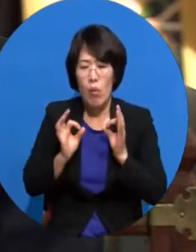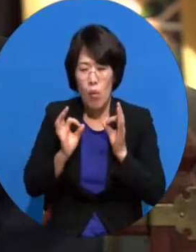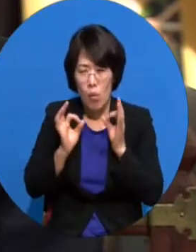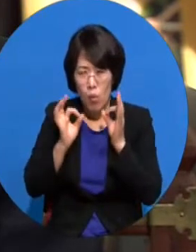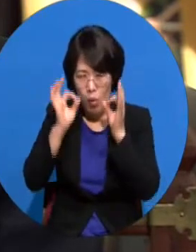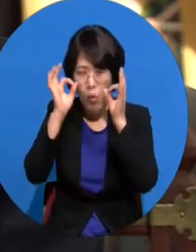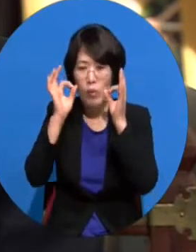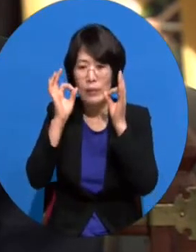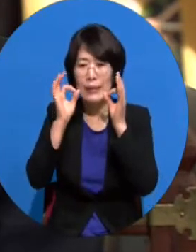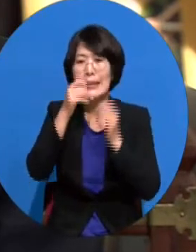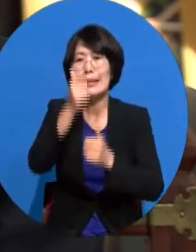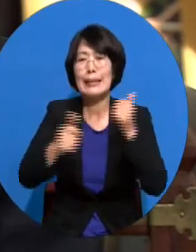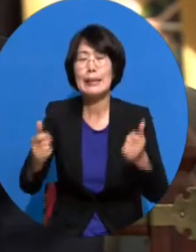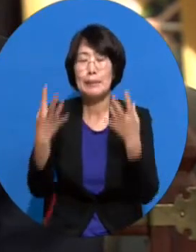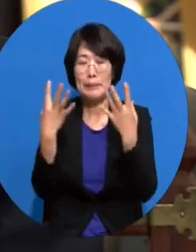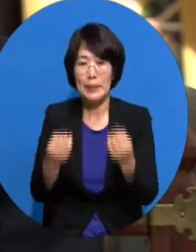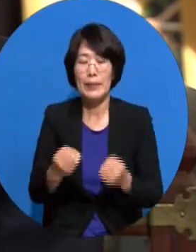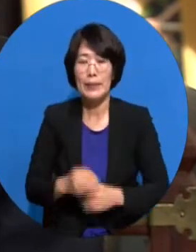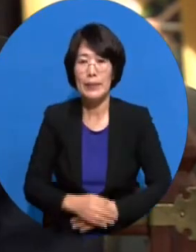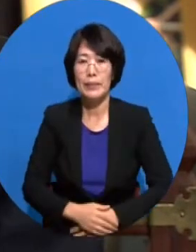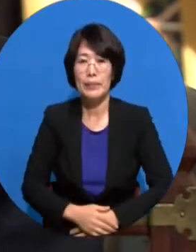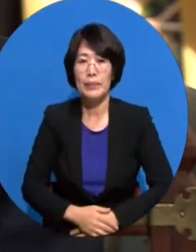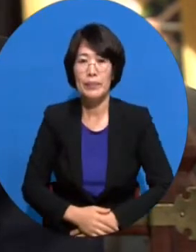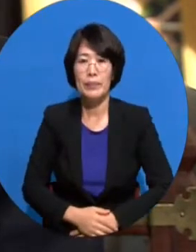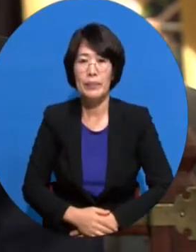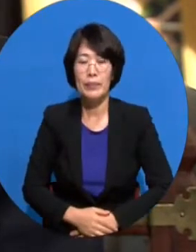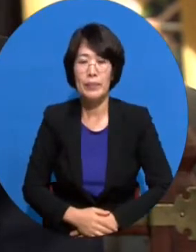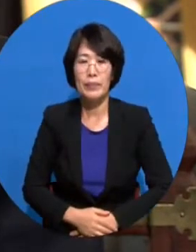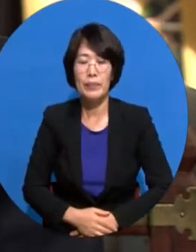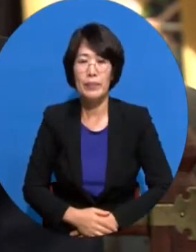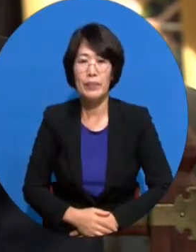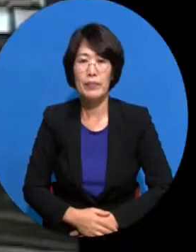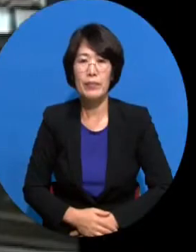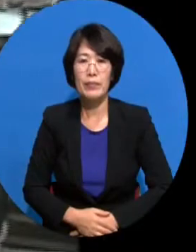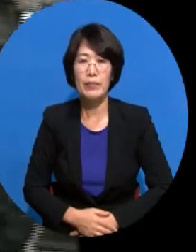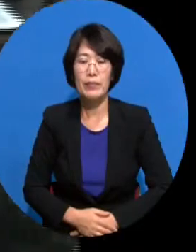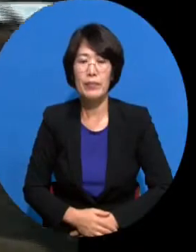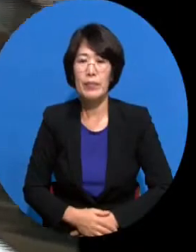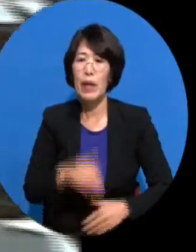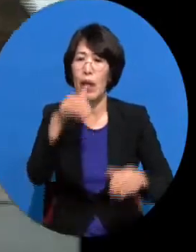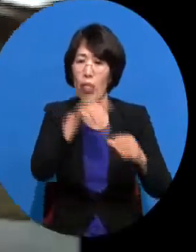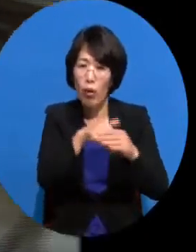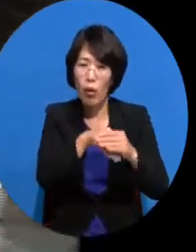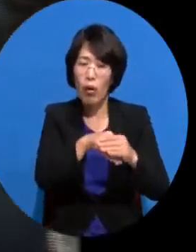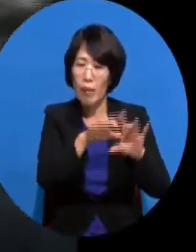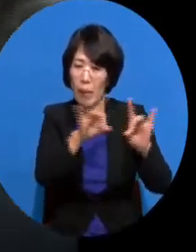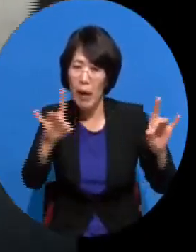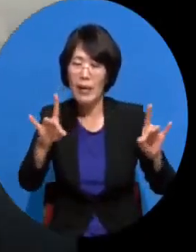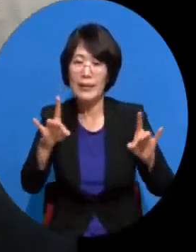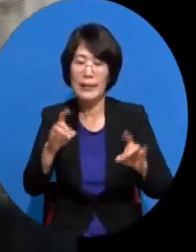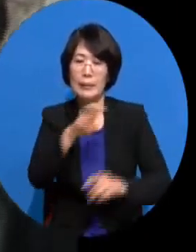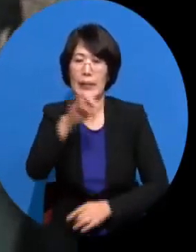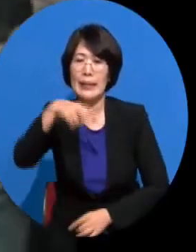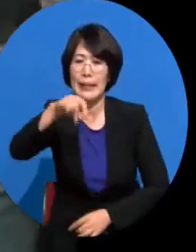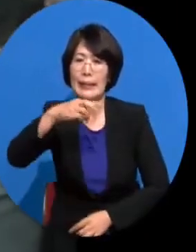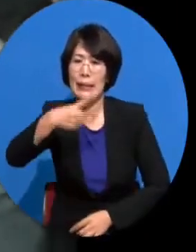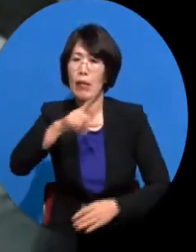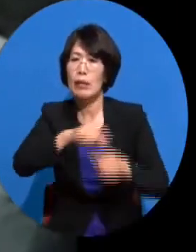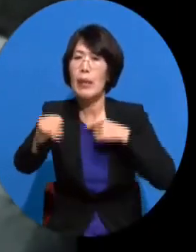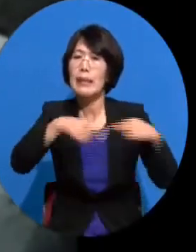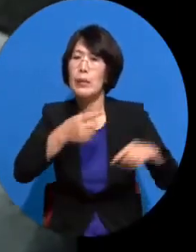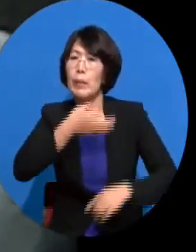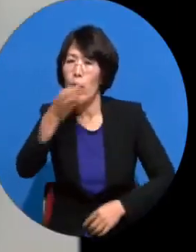가지 그 후생을 위해서 열심히 일한 사람도 상당히 있어요. 선거 때만 되면 미스터 지방자치로